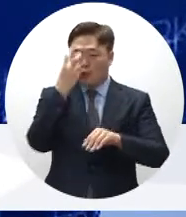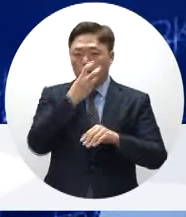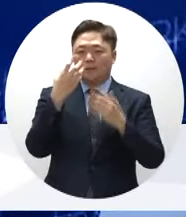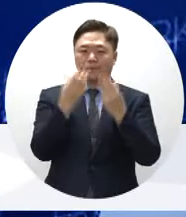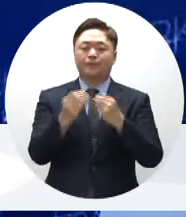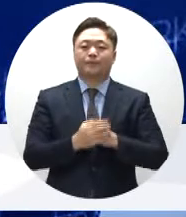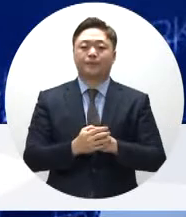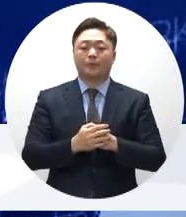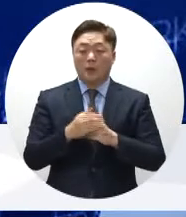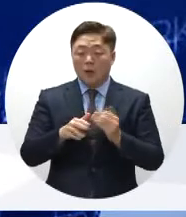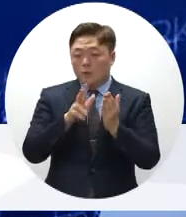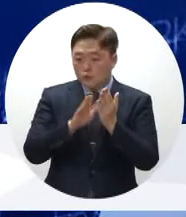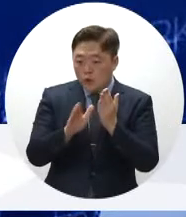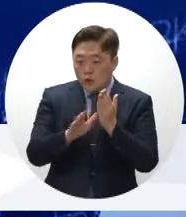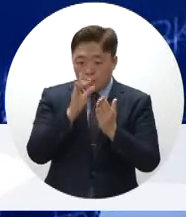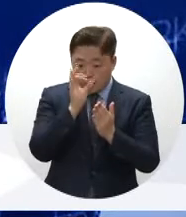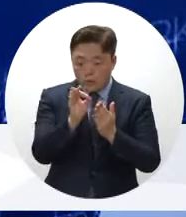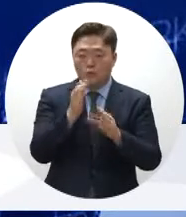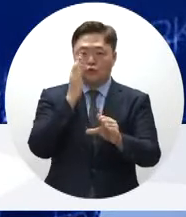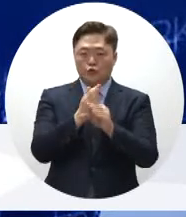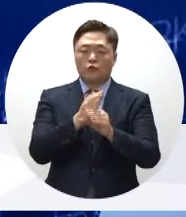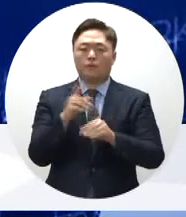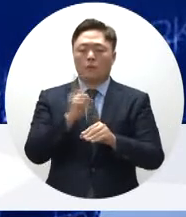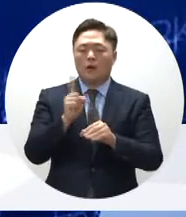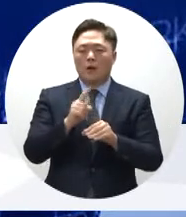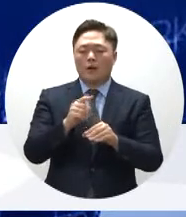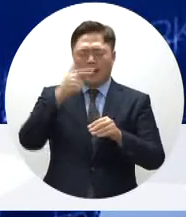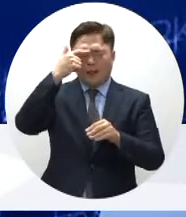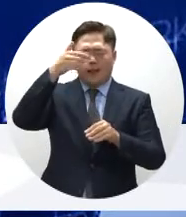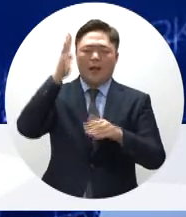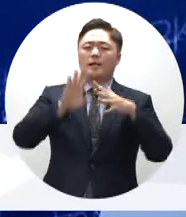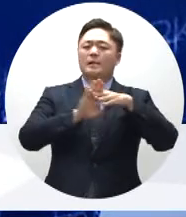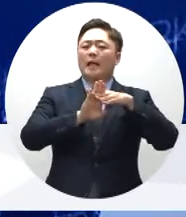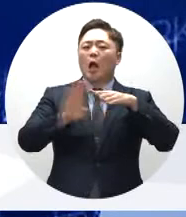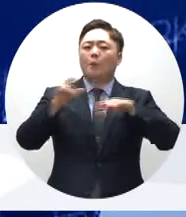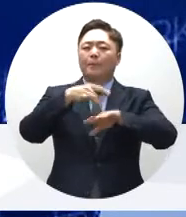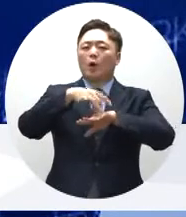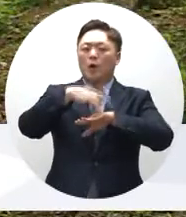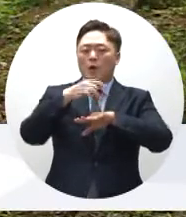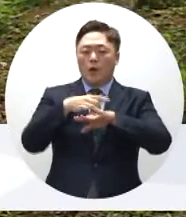완료했습니다. 출토 유물 정리 과정에서 고대 상어뼈가 발견돼 주목받고 있습니다.